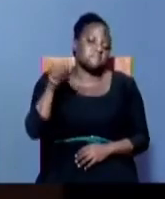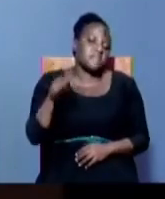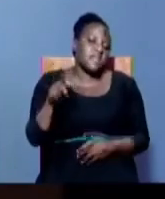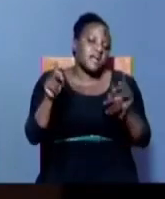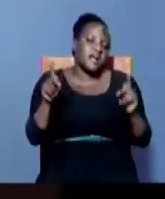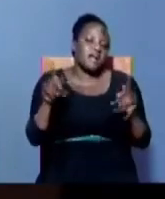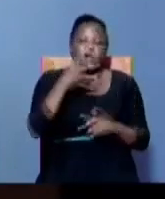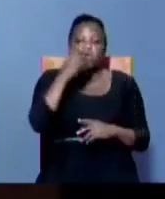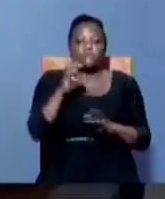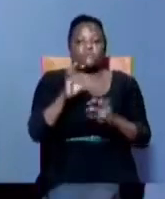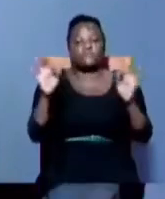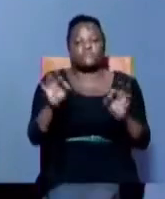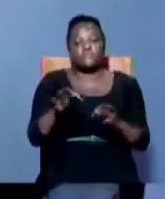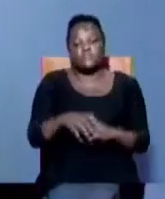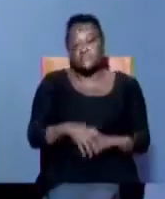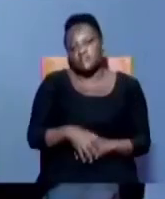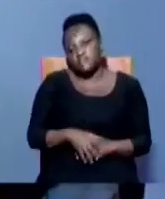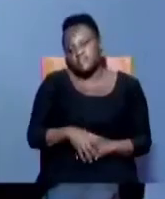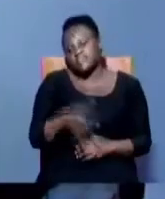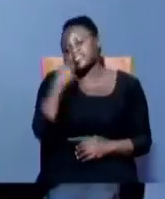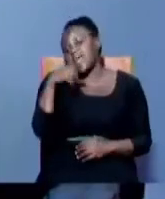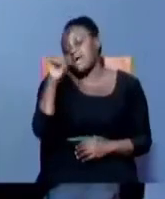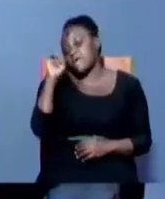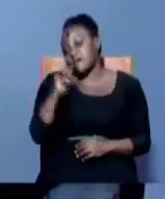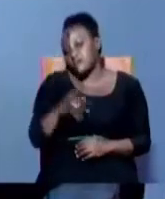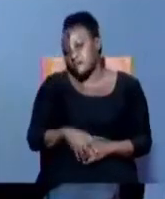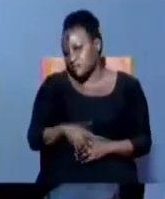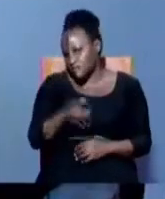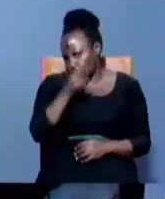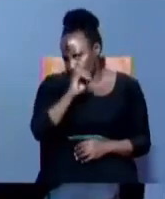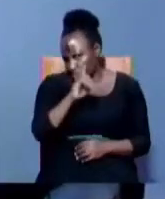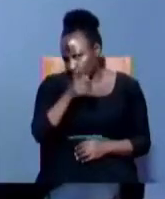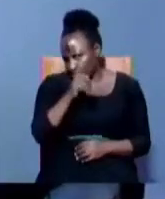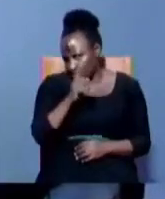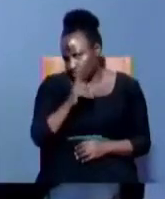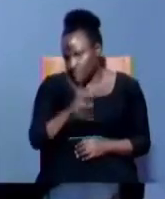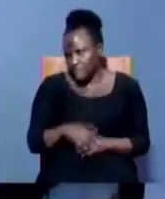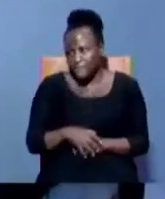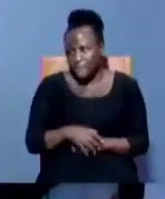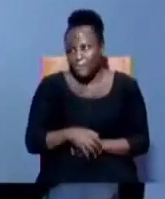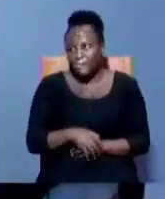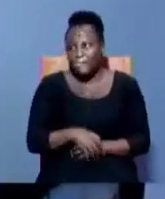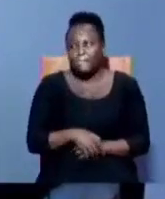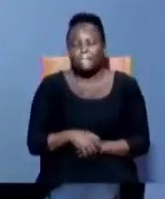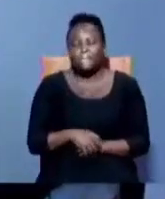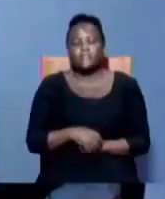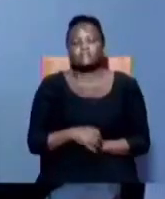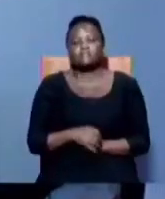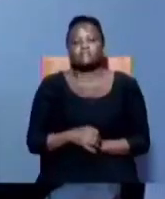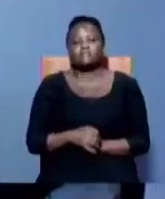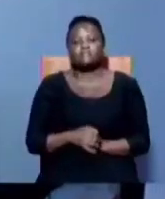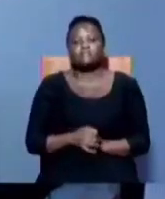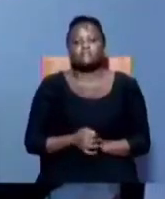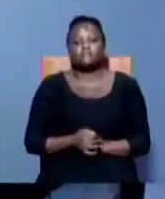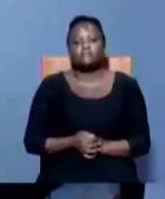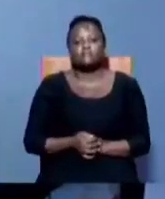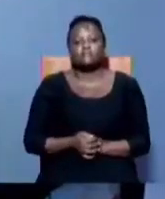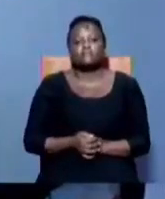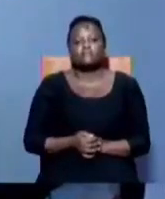amemfunulia, kuna cha kusema?" Roho yupi? anayopatikana kwenye nyanya